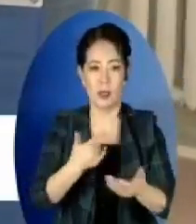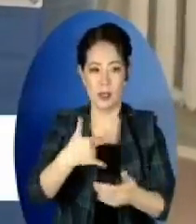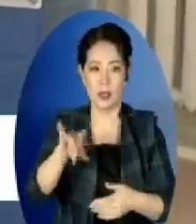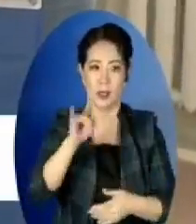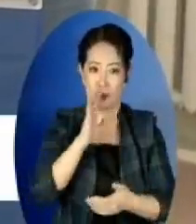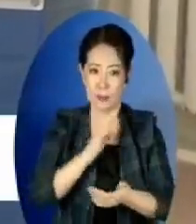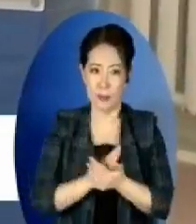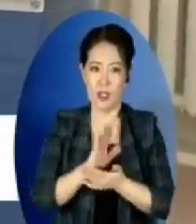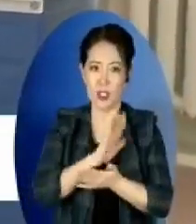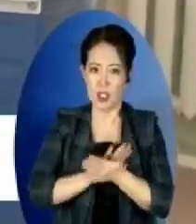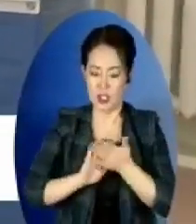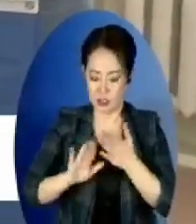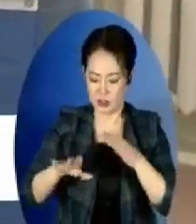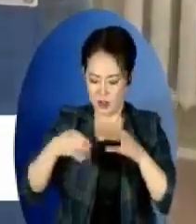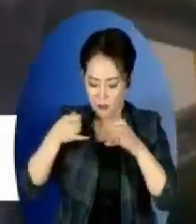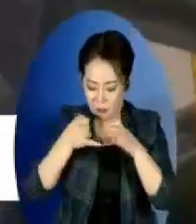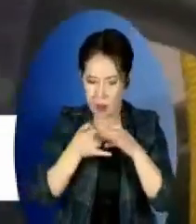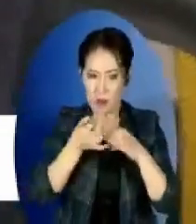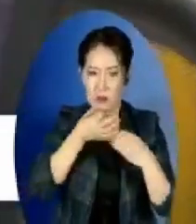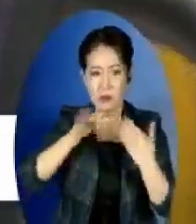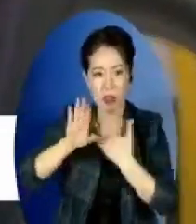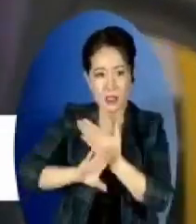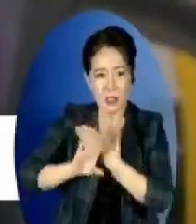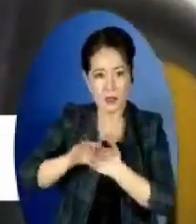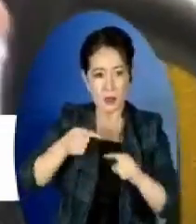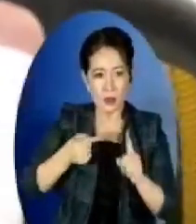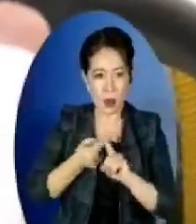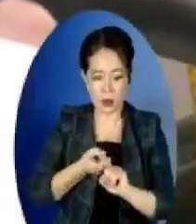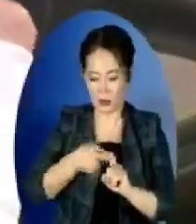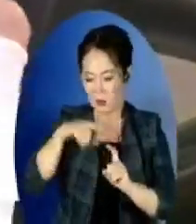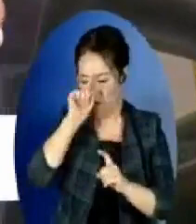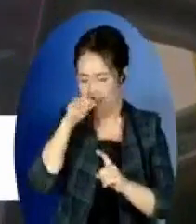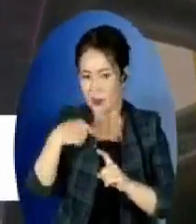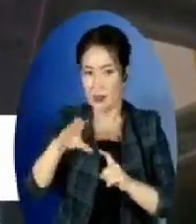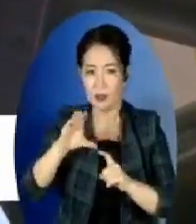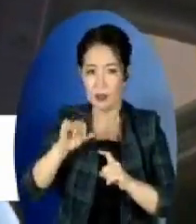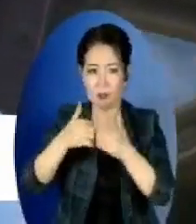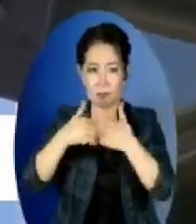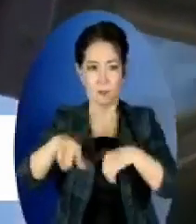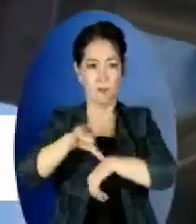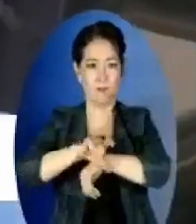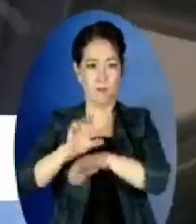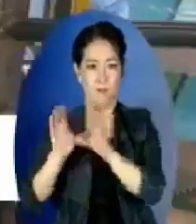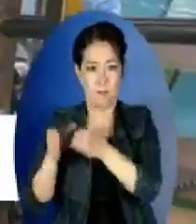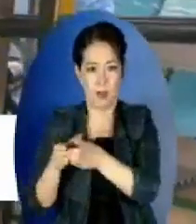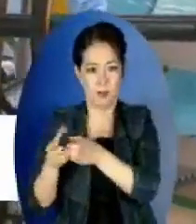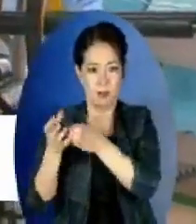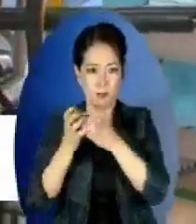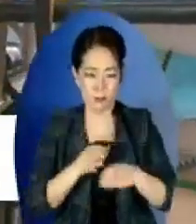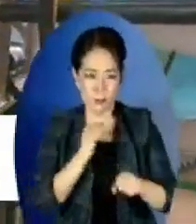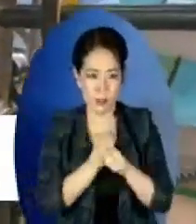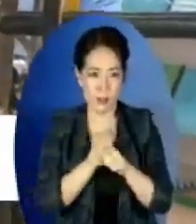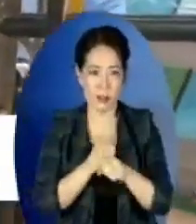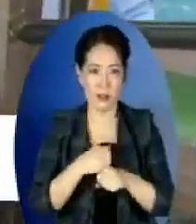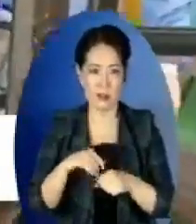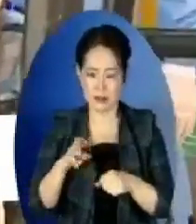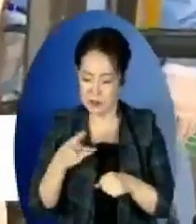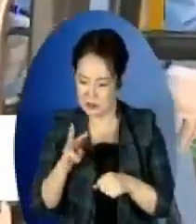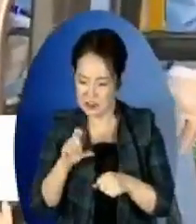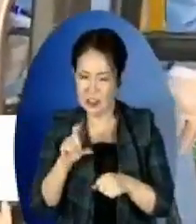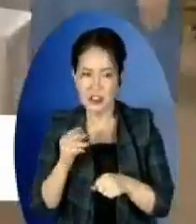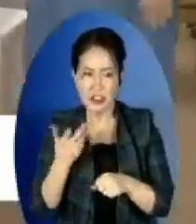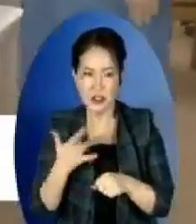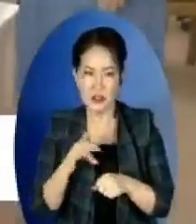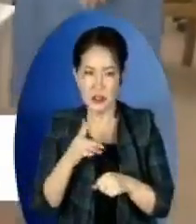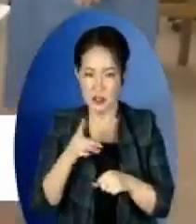Шинэ төрлийн вирусаас уршин сэргийлэх ажлын хүрээнд эрүүл мэндийн салбарын тусгай тасаг болон эмч нарын баг гарган ажиллаж байна. Сэжигтэй тохиолдол гарвал ажиглалт